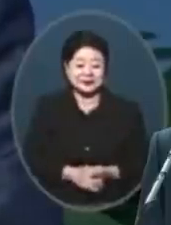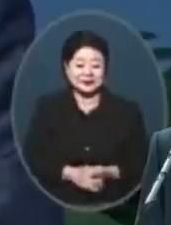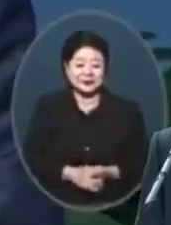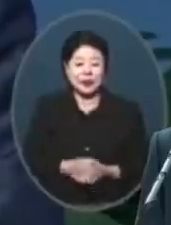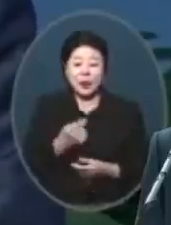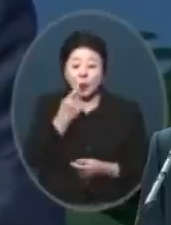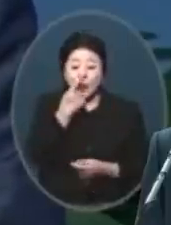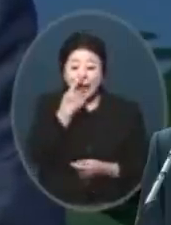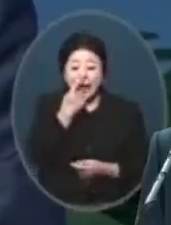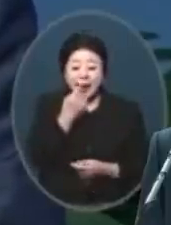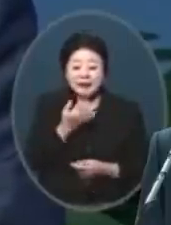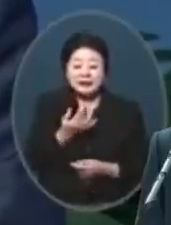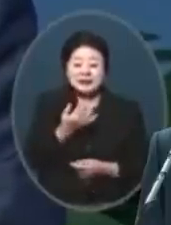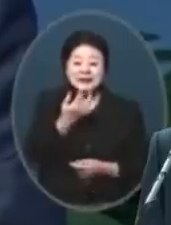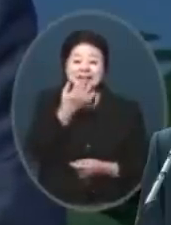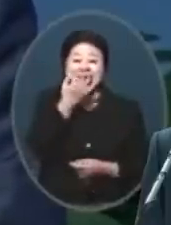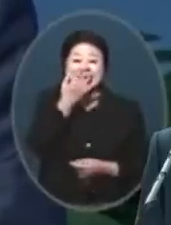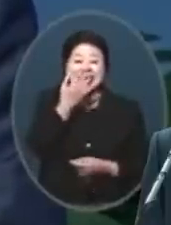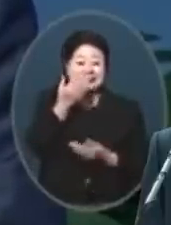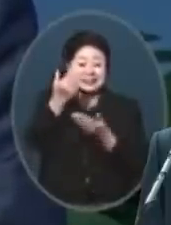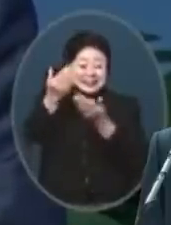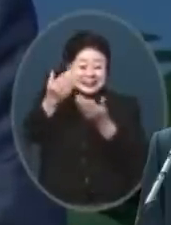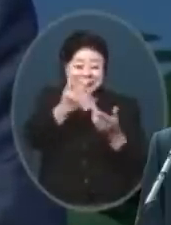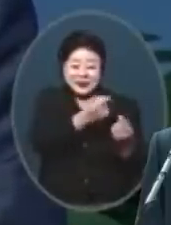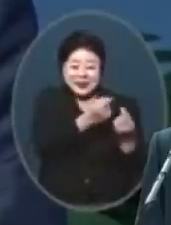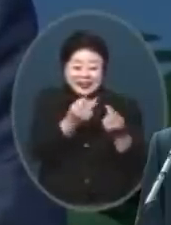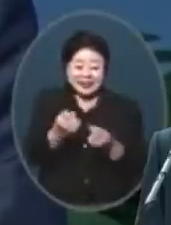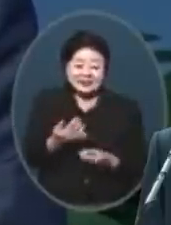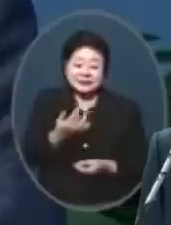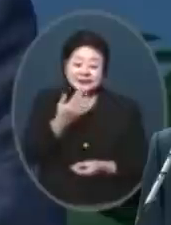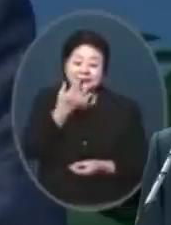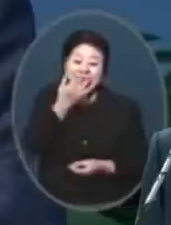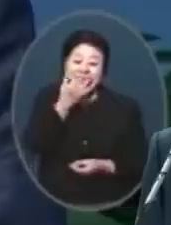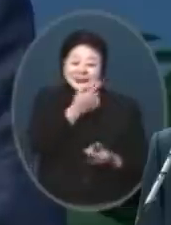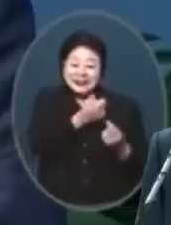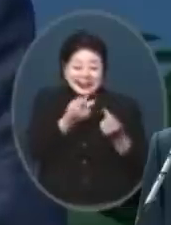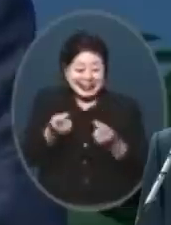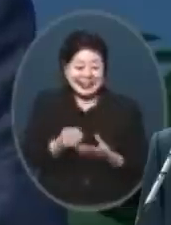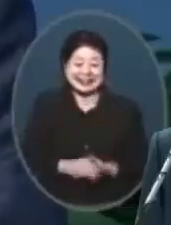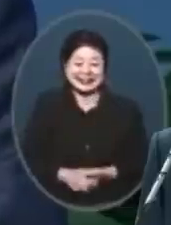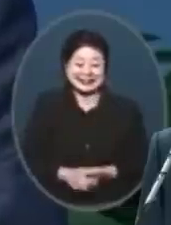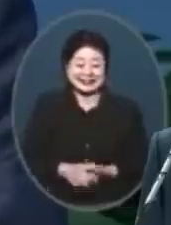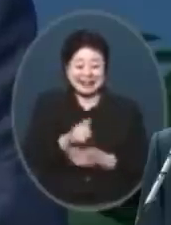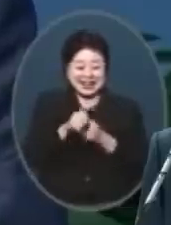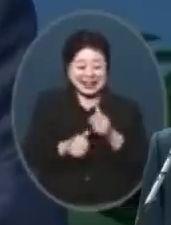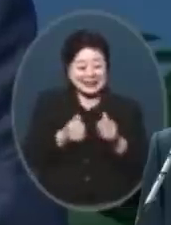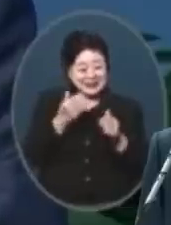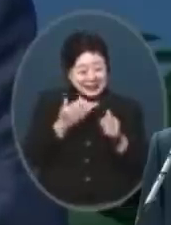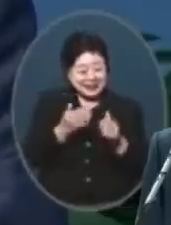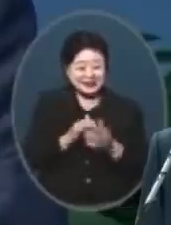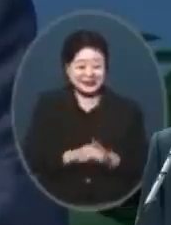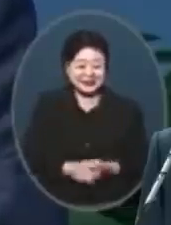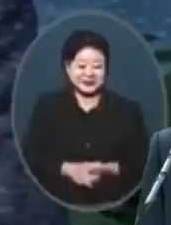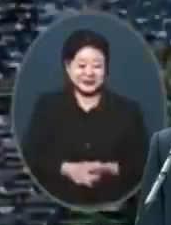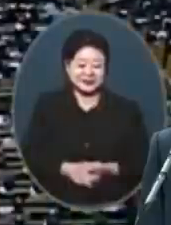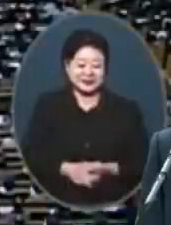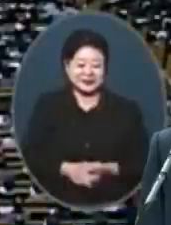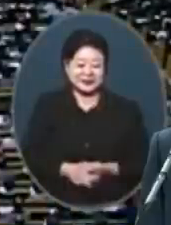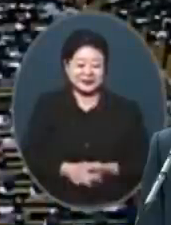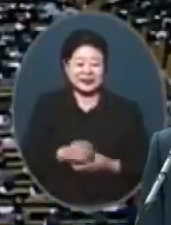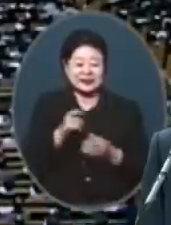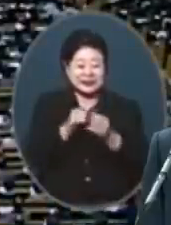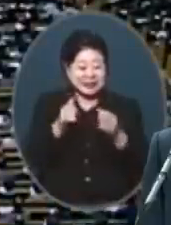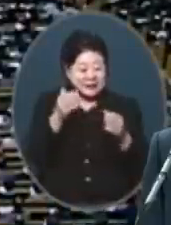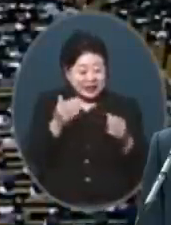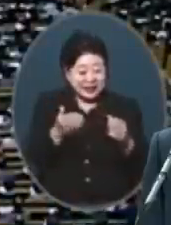코에 향기를 맡는 것과 같습니다. 하나님께서 그